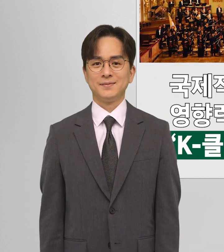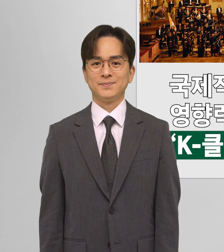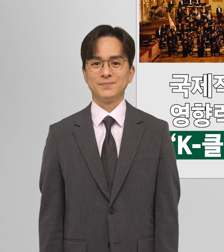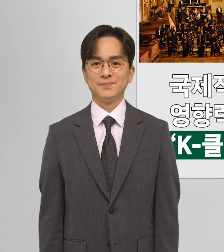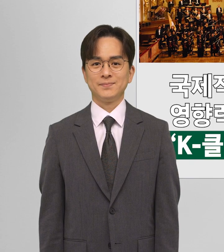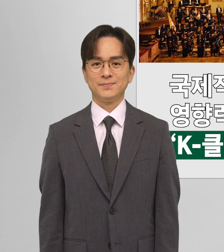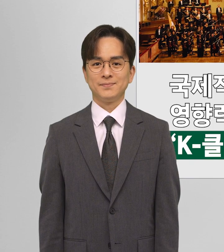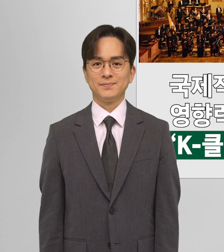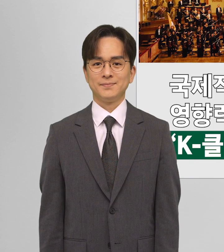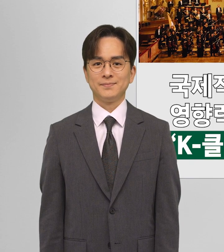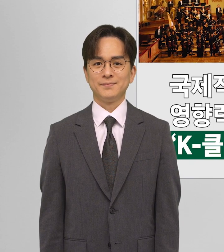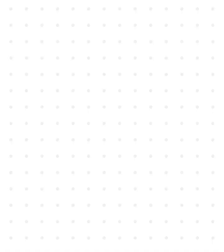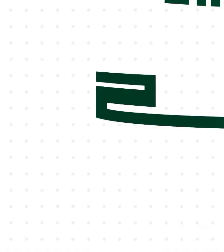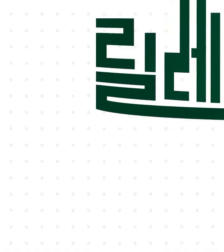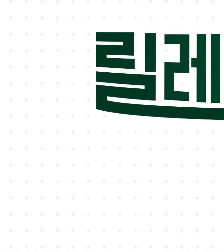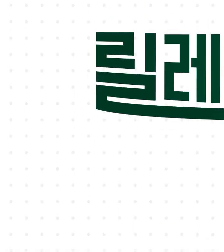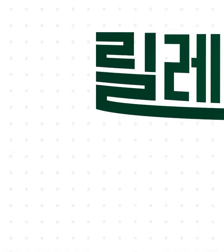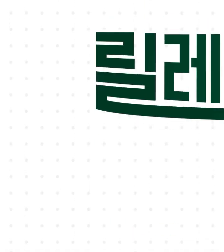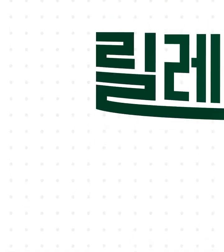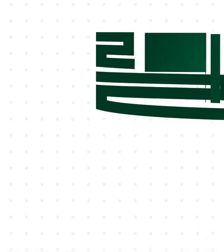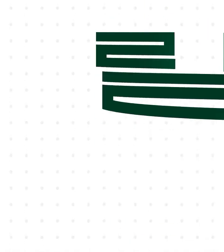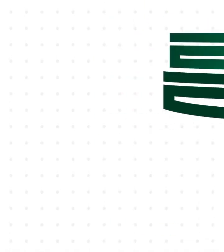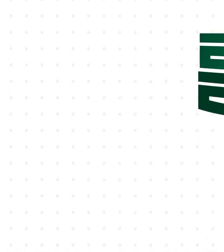보여주는 것이 아닌가 이렇게